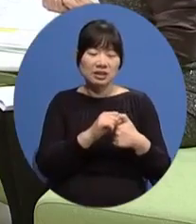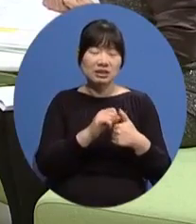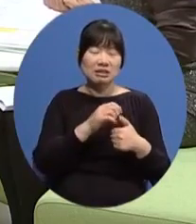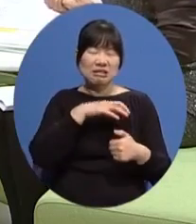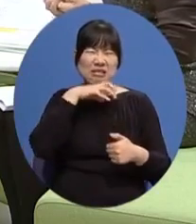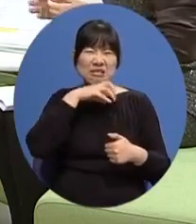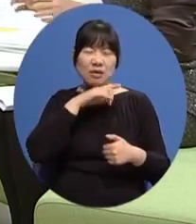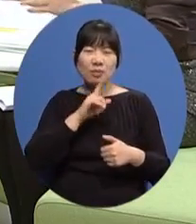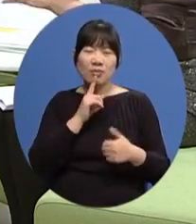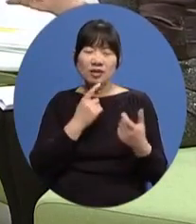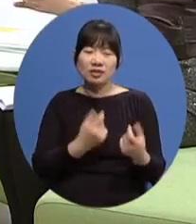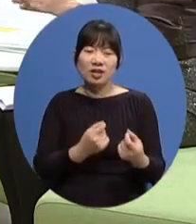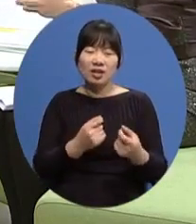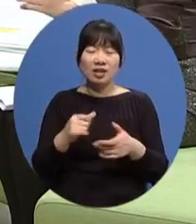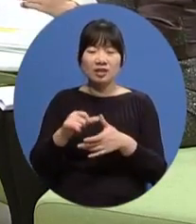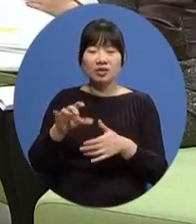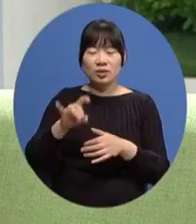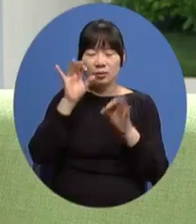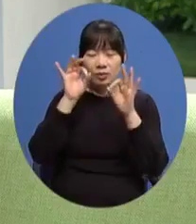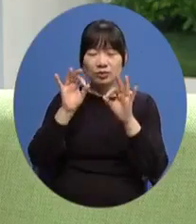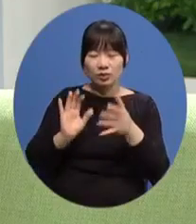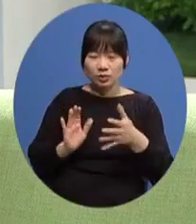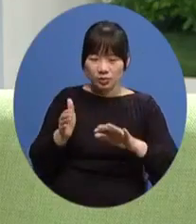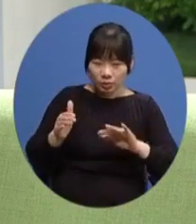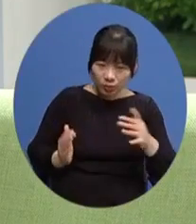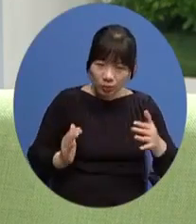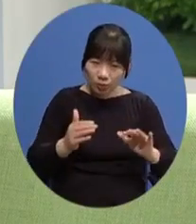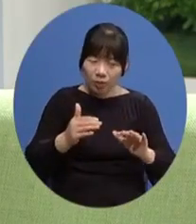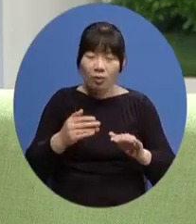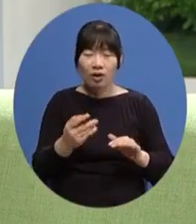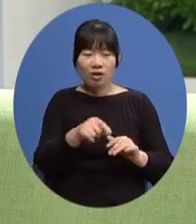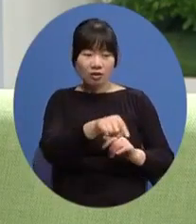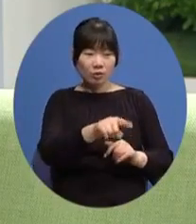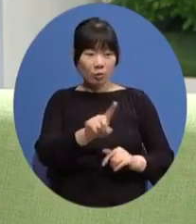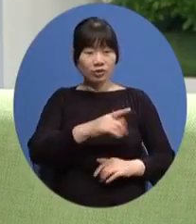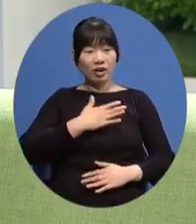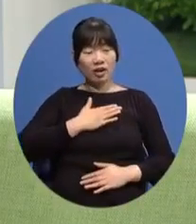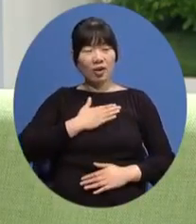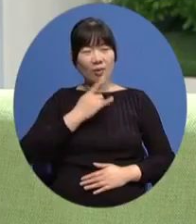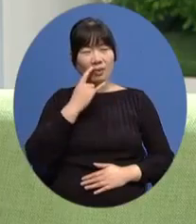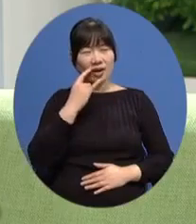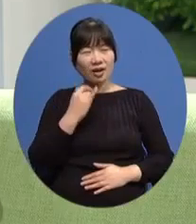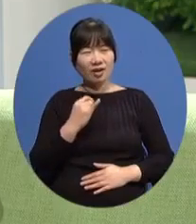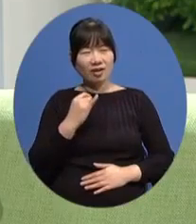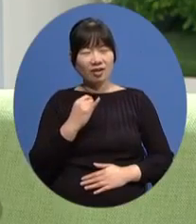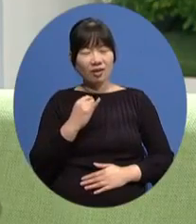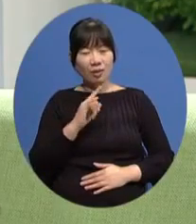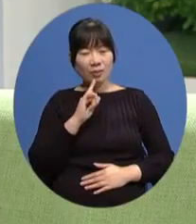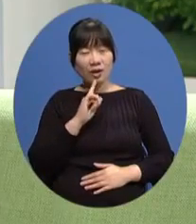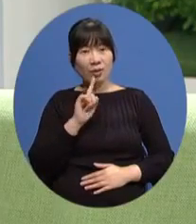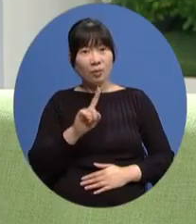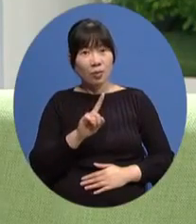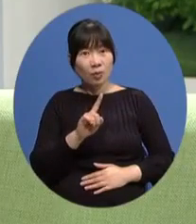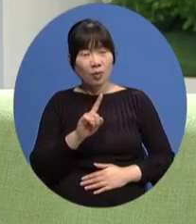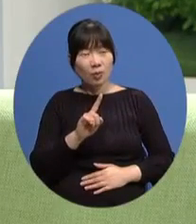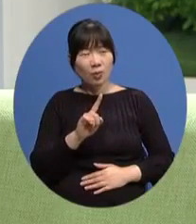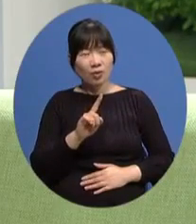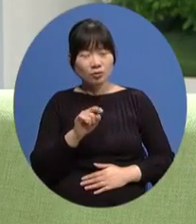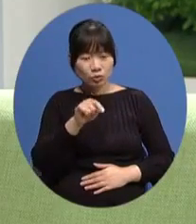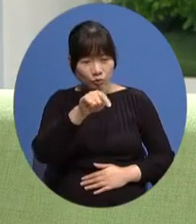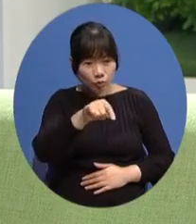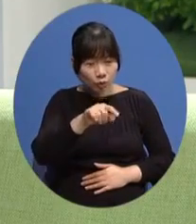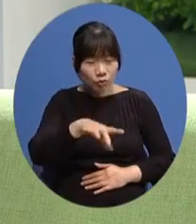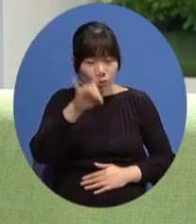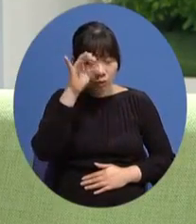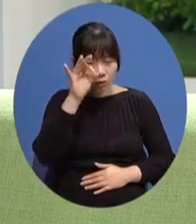것처럼 아이가 처음 보는 로봇 같은 것들을 이렇게 만져서 나 이거 뭔지 알아? 그럼 어머님이 어떻게 말씀하셨나? 너 이거